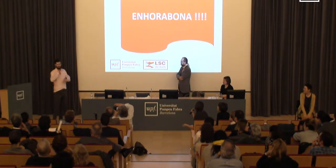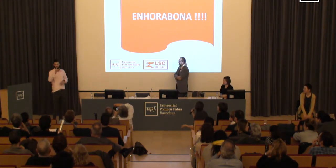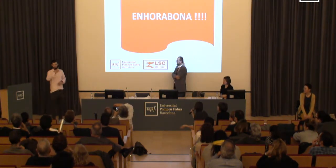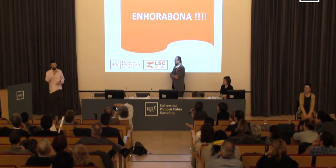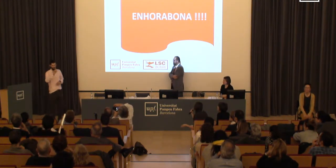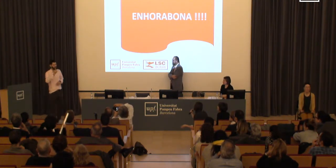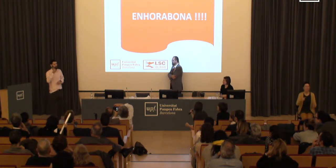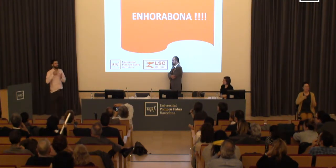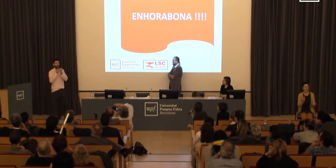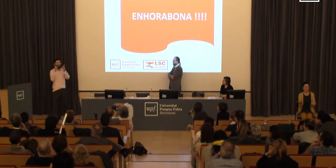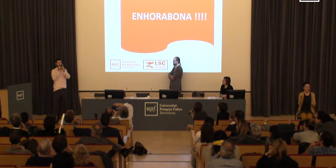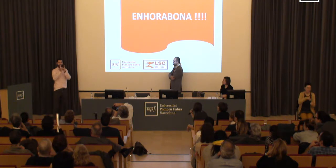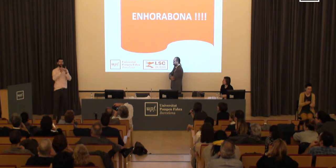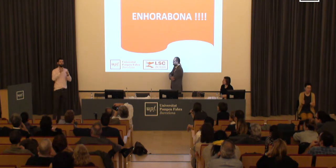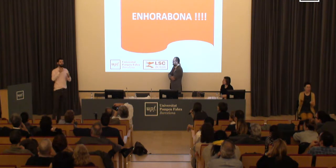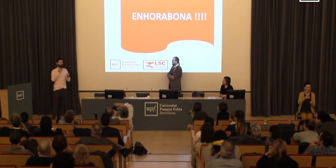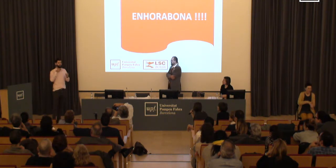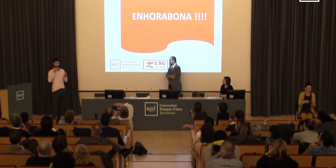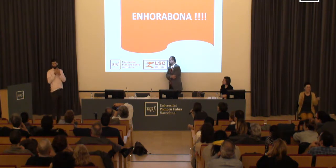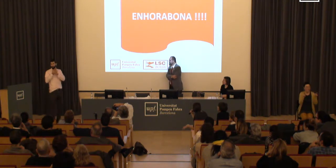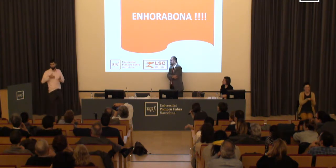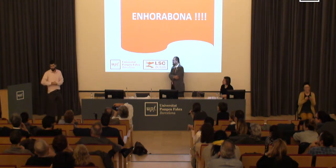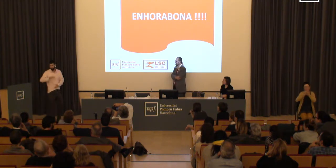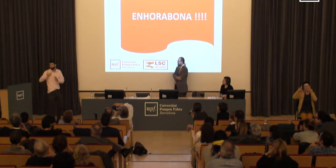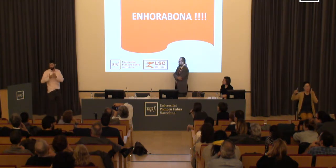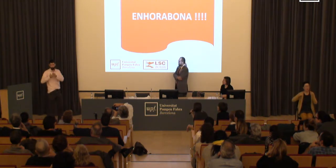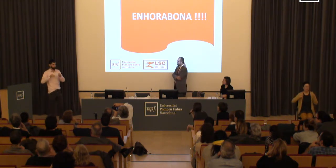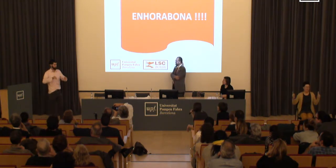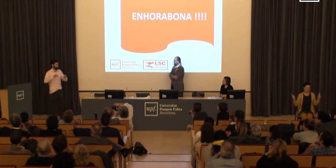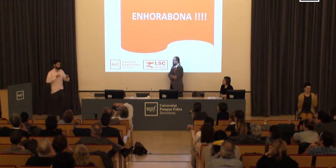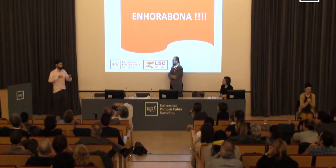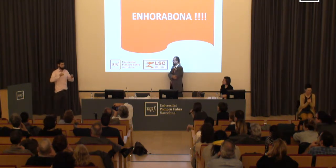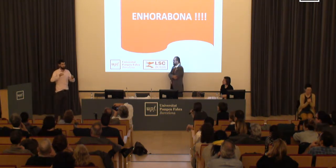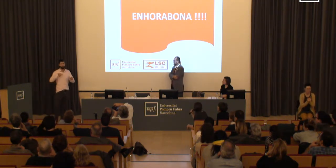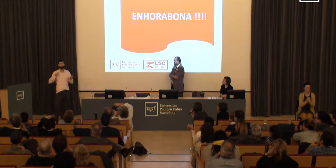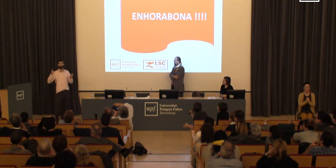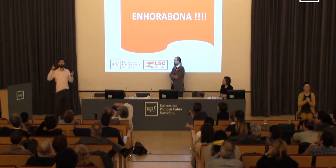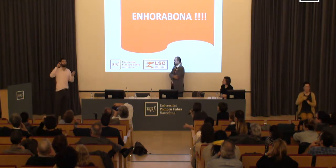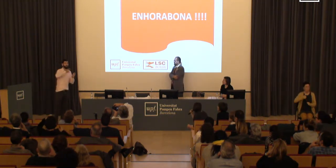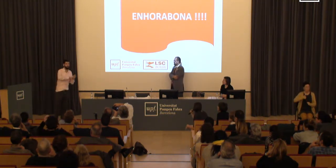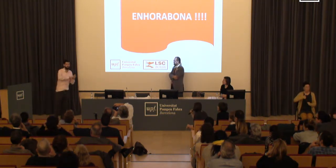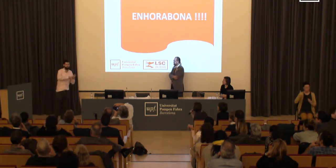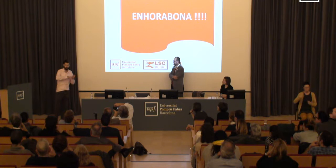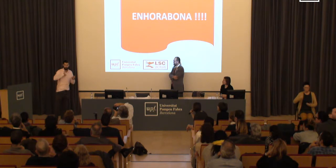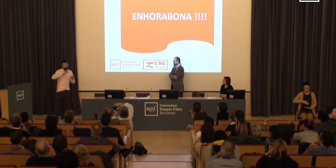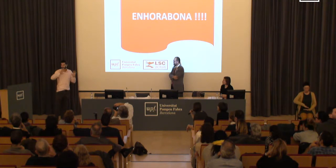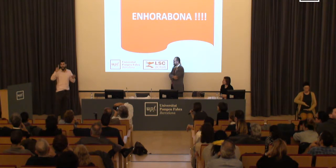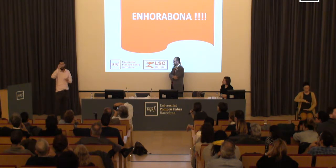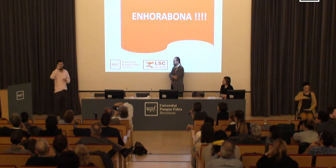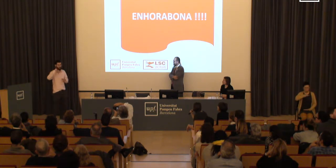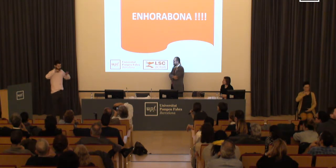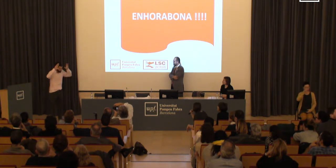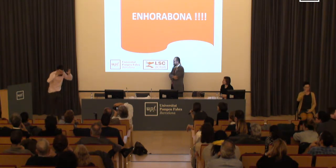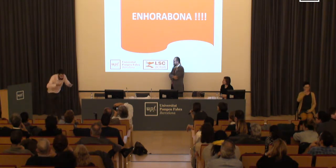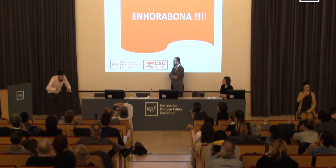Jo no vull repetir una altra vegada també el que m'ha explicat ja al vídeo, llavors també seré breu. Jo he crescut amb llengua de signes. Quan em